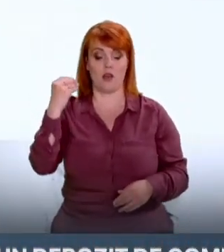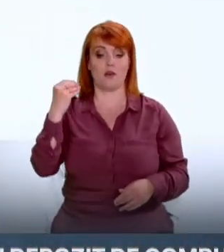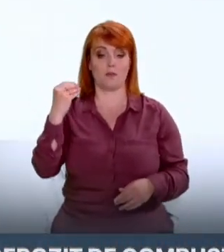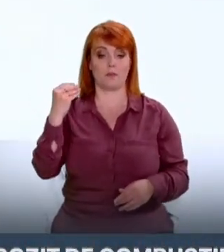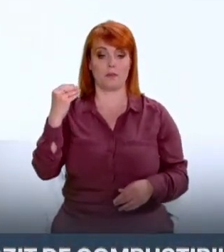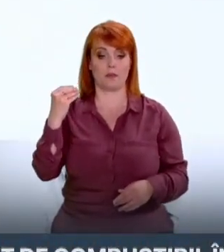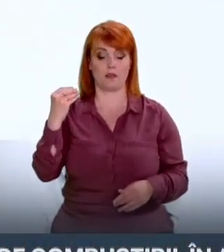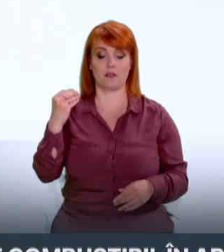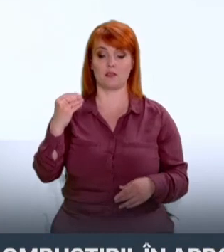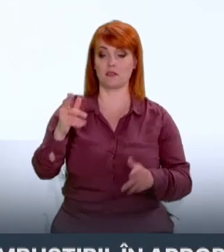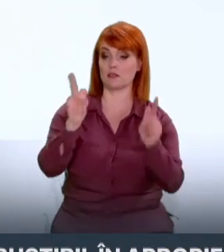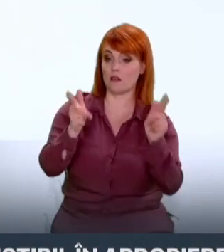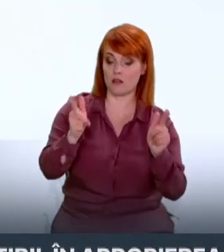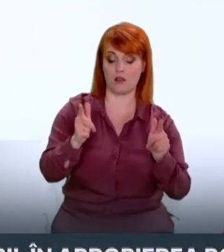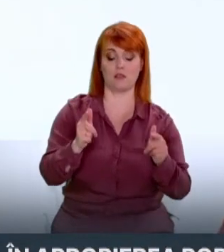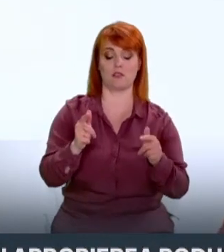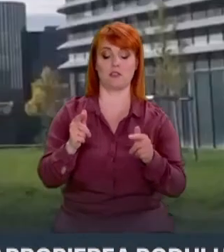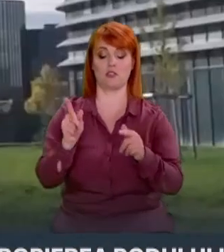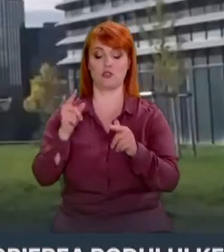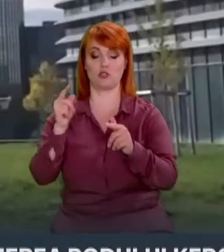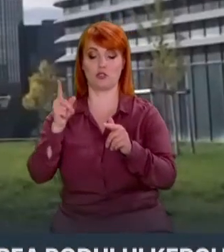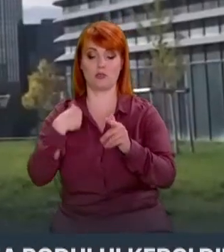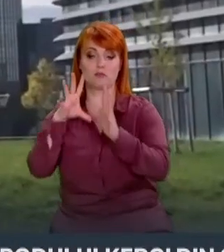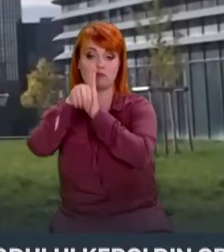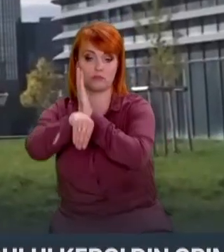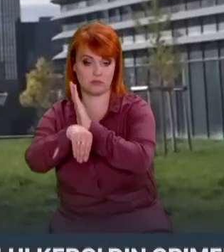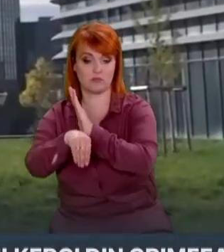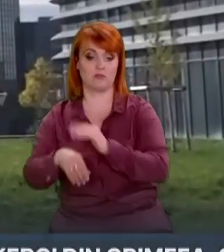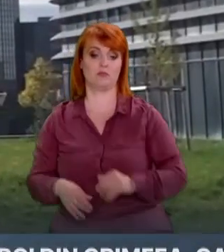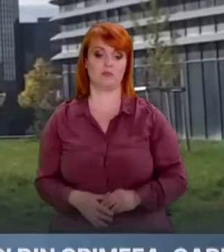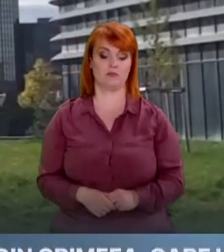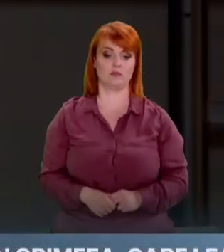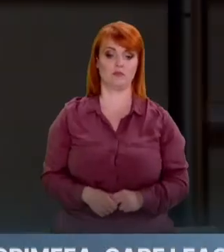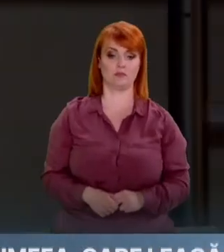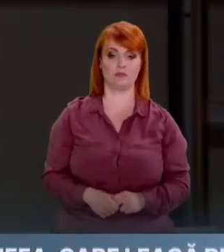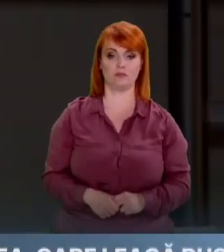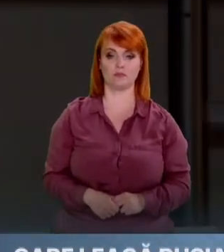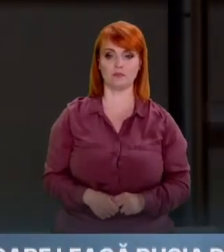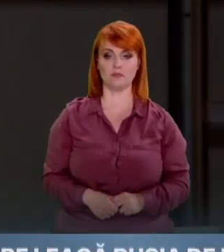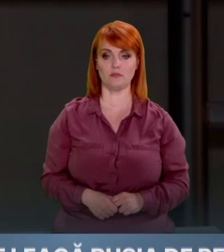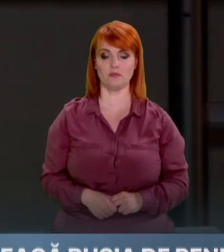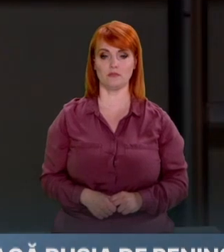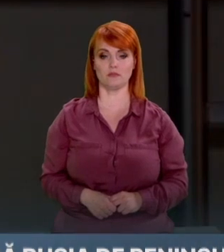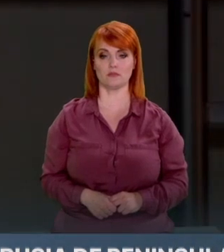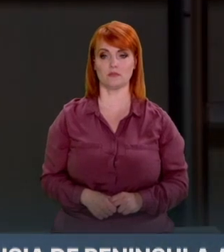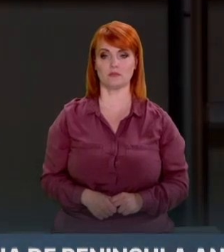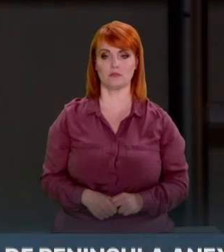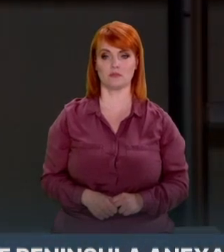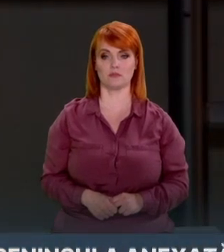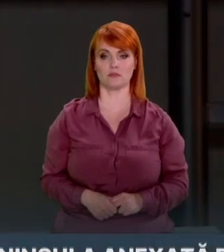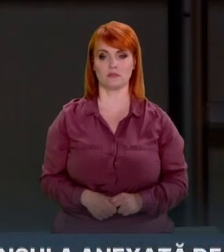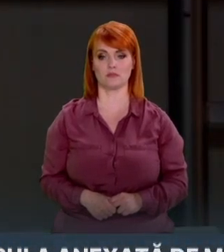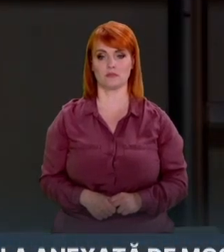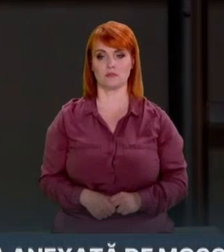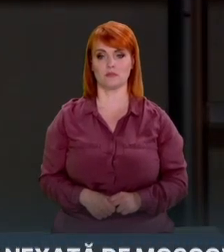subconștientul lor ne va accepta ca o parte a Europei. Și atunci deja restul sunt detalii tehnice. Cei care vin simte, da, există